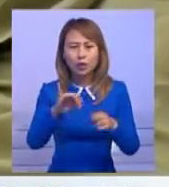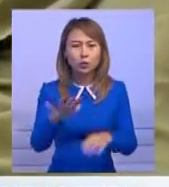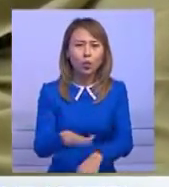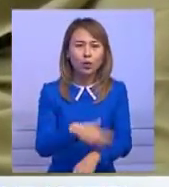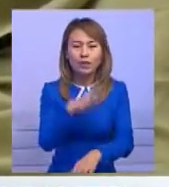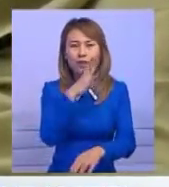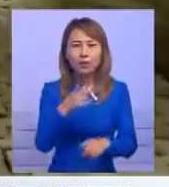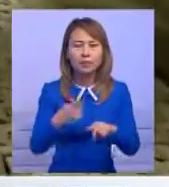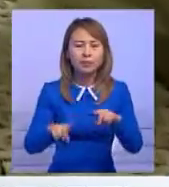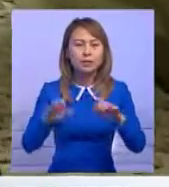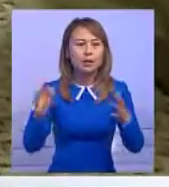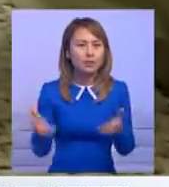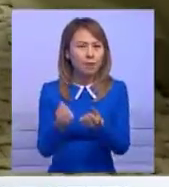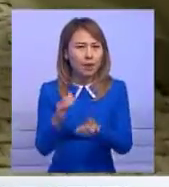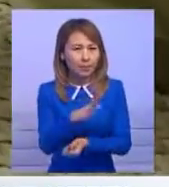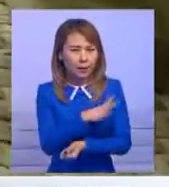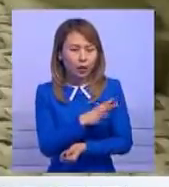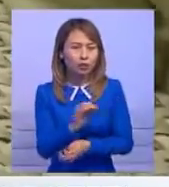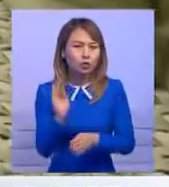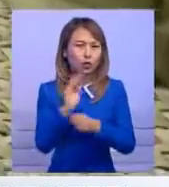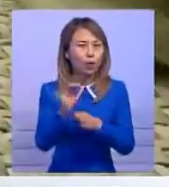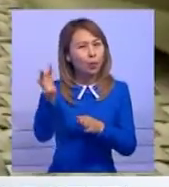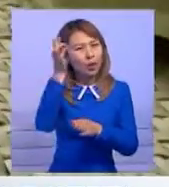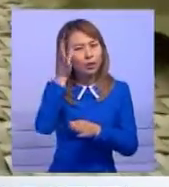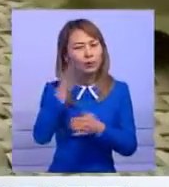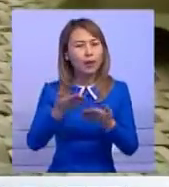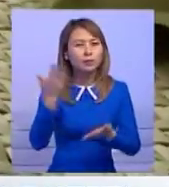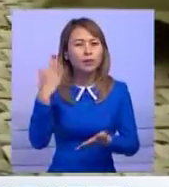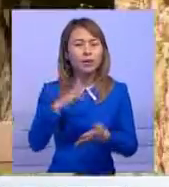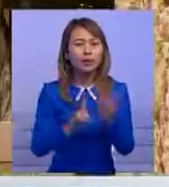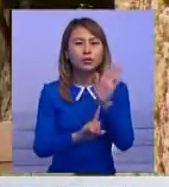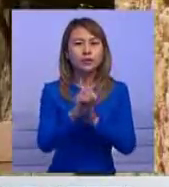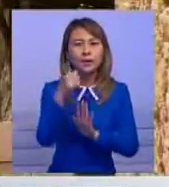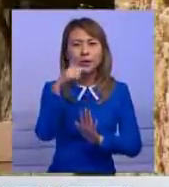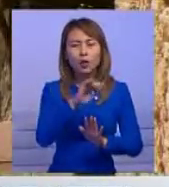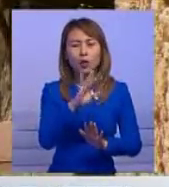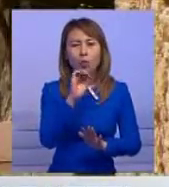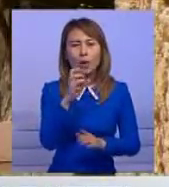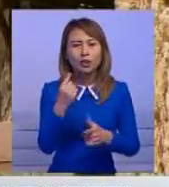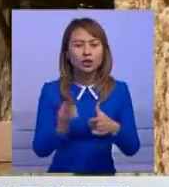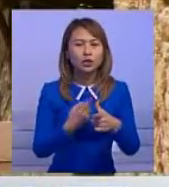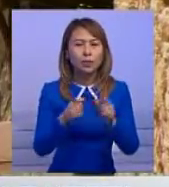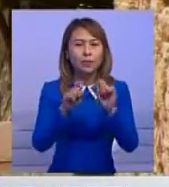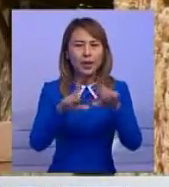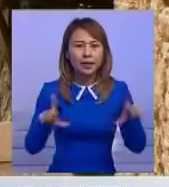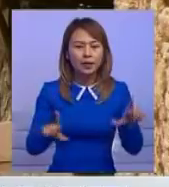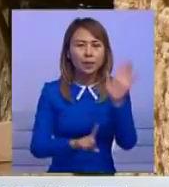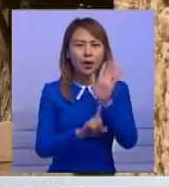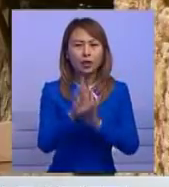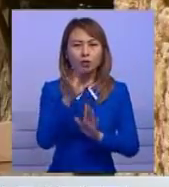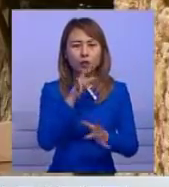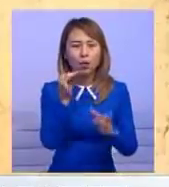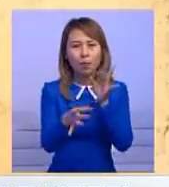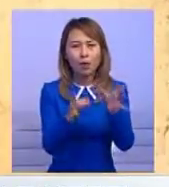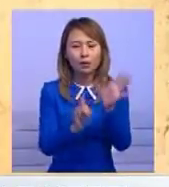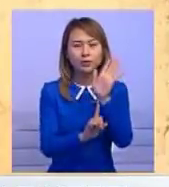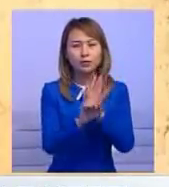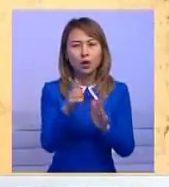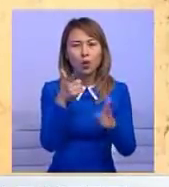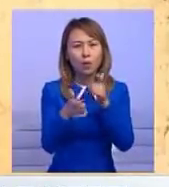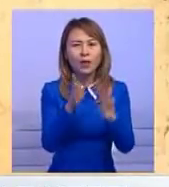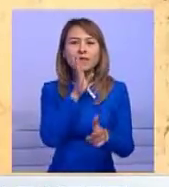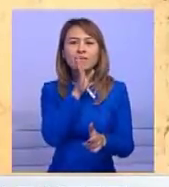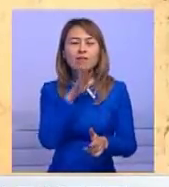ұзамай оларды құтқарғанын хабарлаған. Естеріңізге сала кетейік, апта басында Йобе штатындағы мектепке содырлар оқ жаудырып,